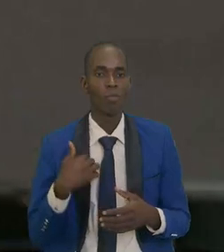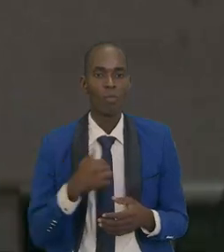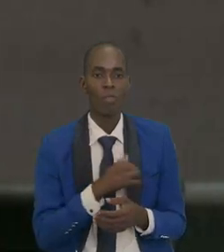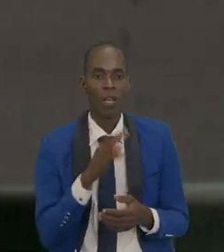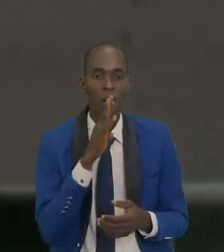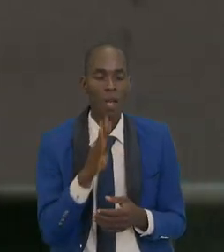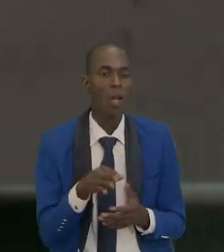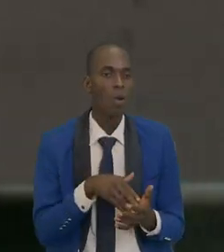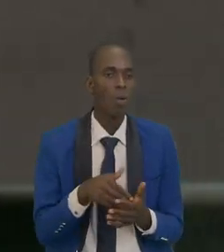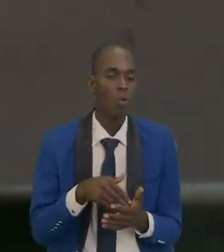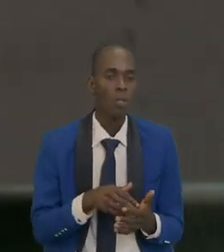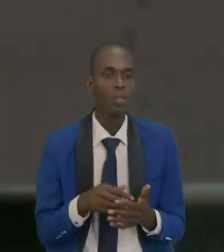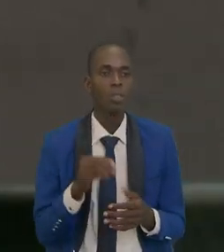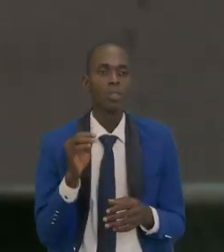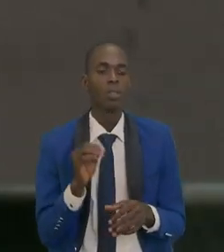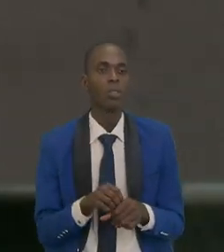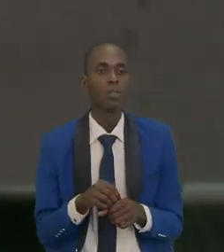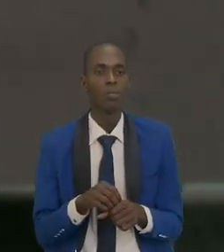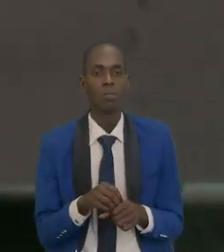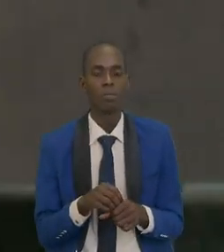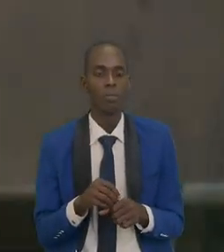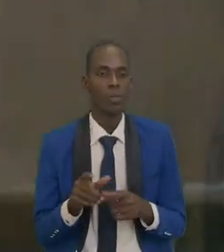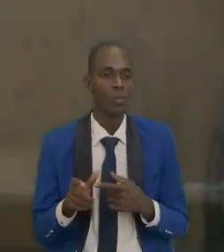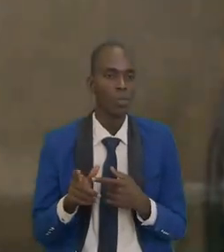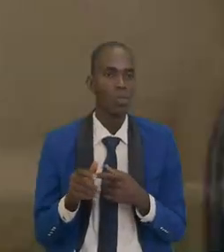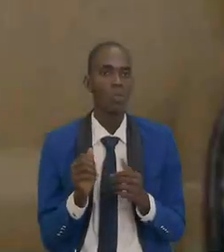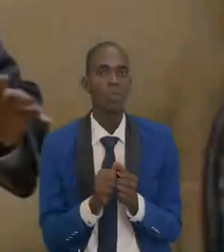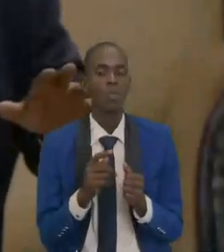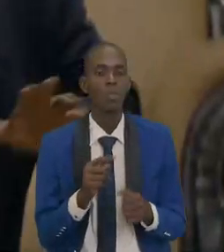là à courir pour le Seigneur.